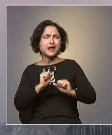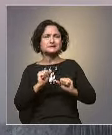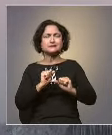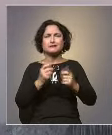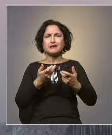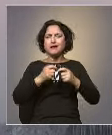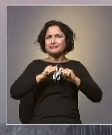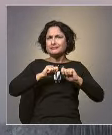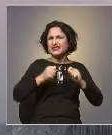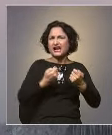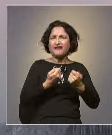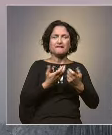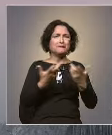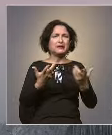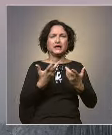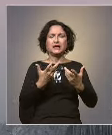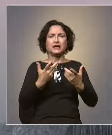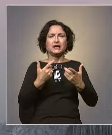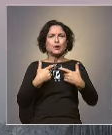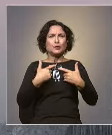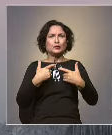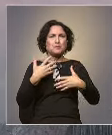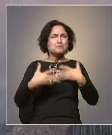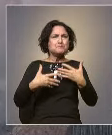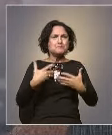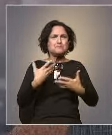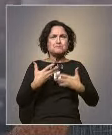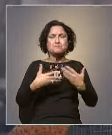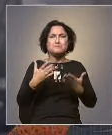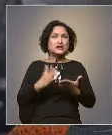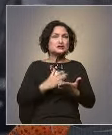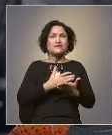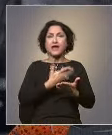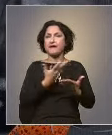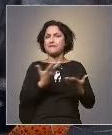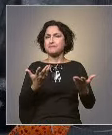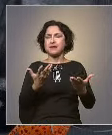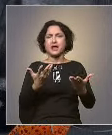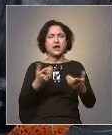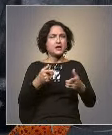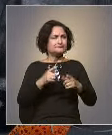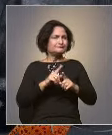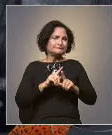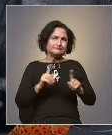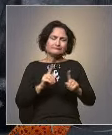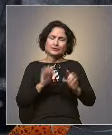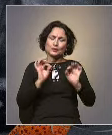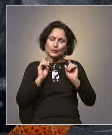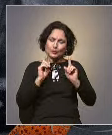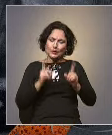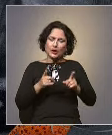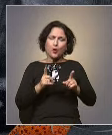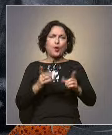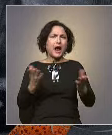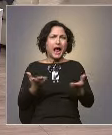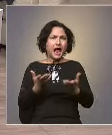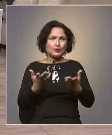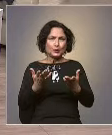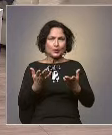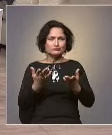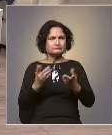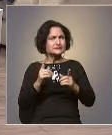травми. Героите на тези сюжети не бихме могли да наречем така необикновени, дори и тогава, когато те са